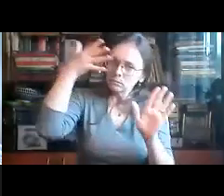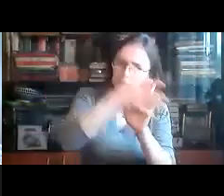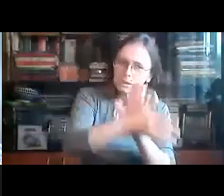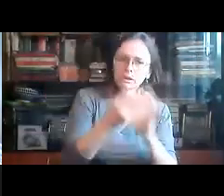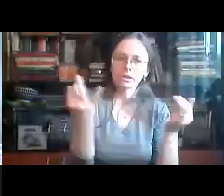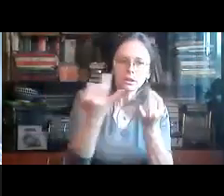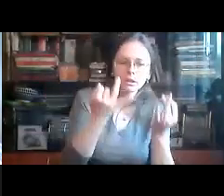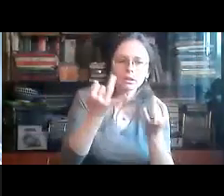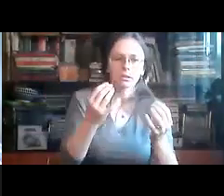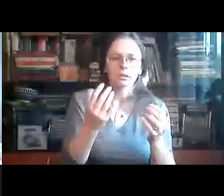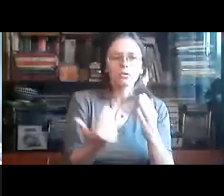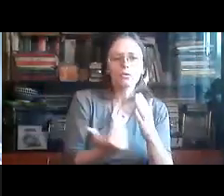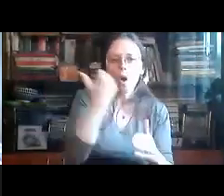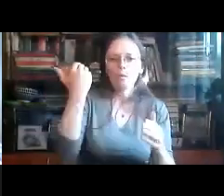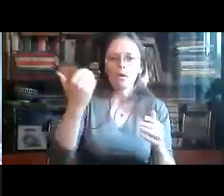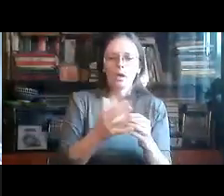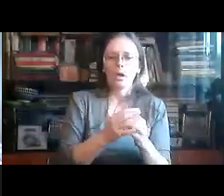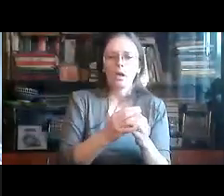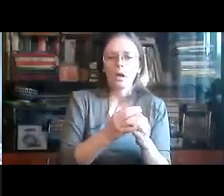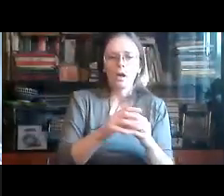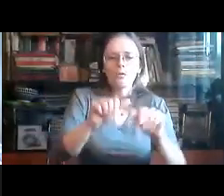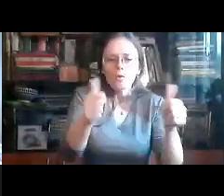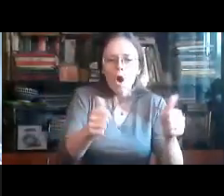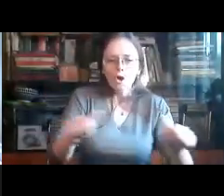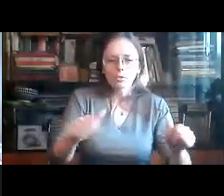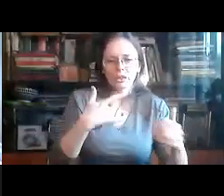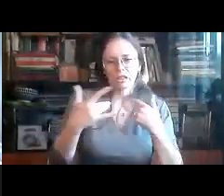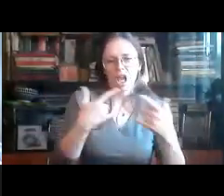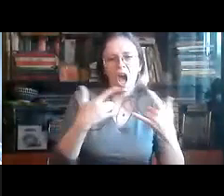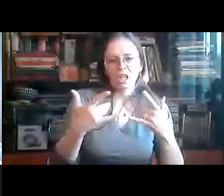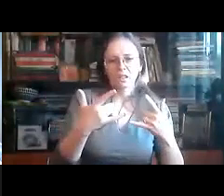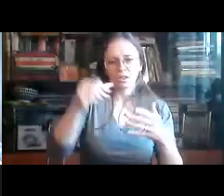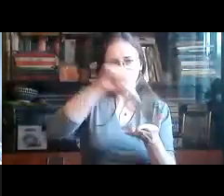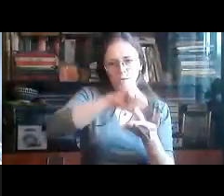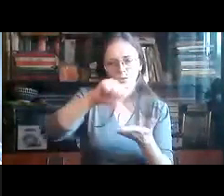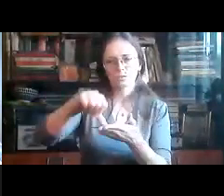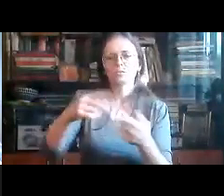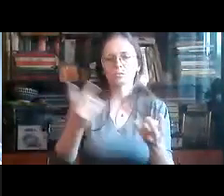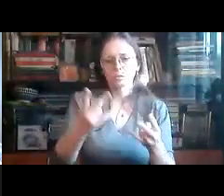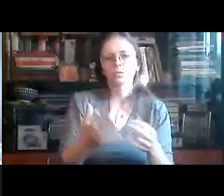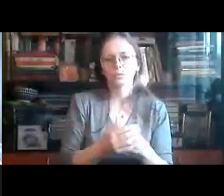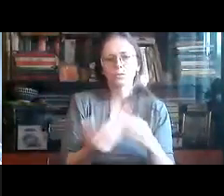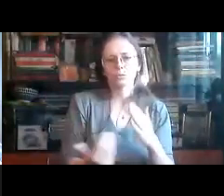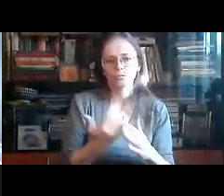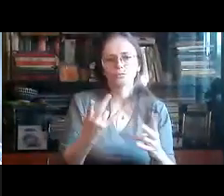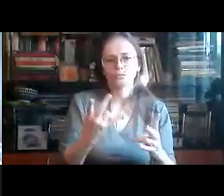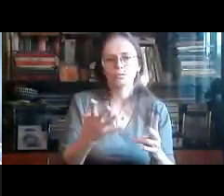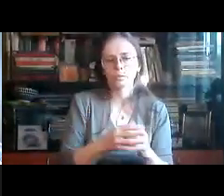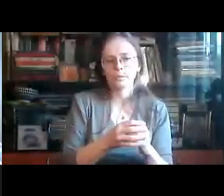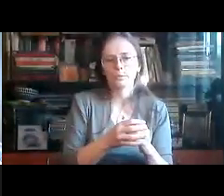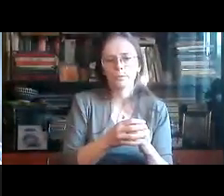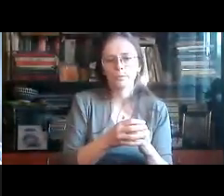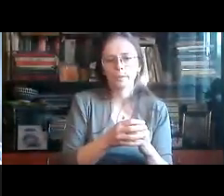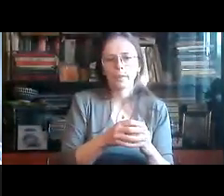формы, конечно, надо, и присутствовать как-то не только во время пандемии в сети, как-то